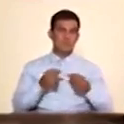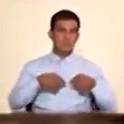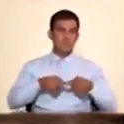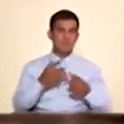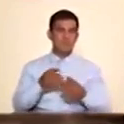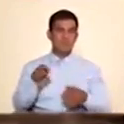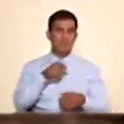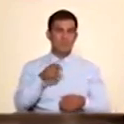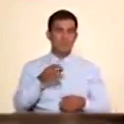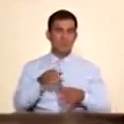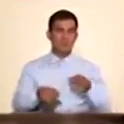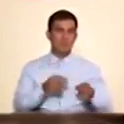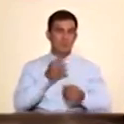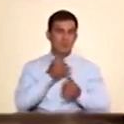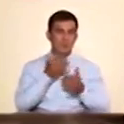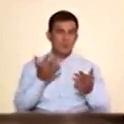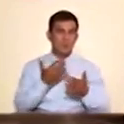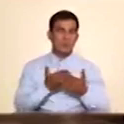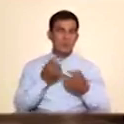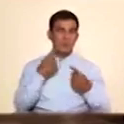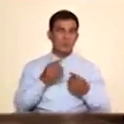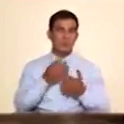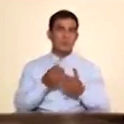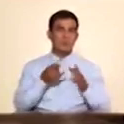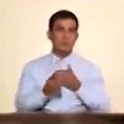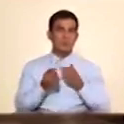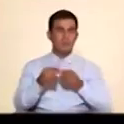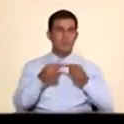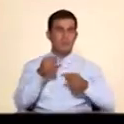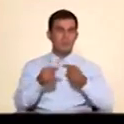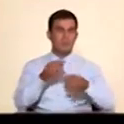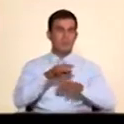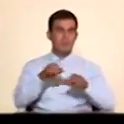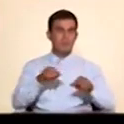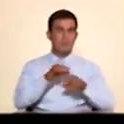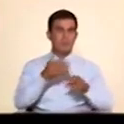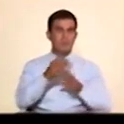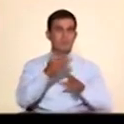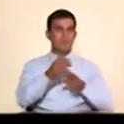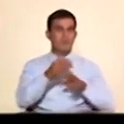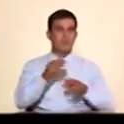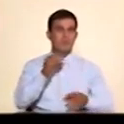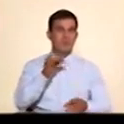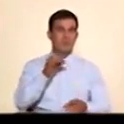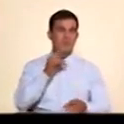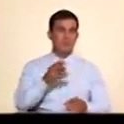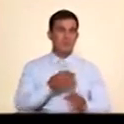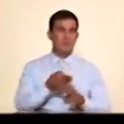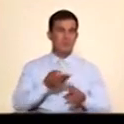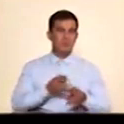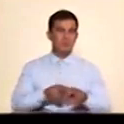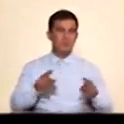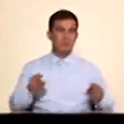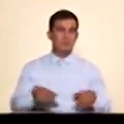ya'ni Karolinglar sulolasining asoschisi Buyuk Karl aynan Franklar davlatini